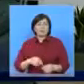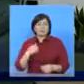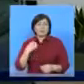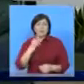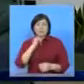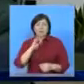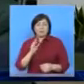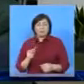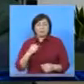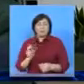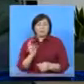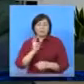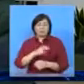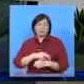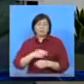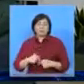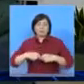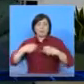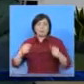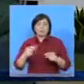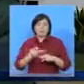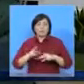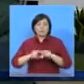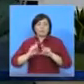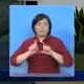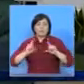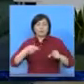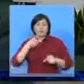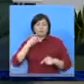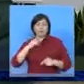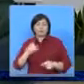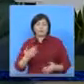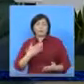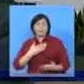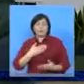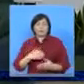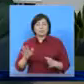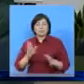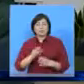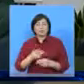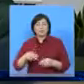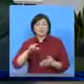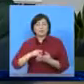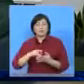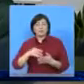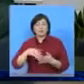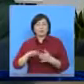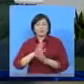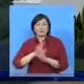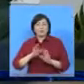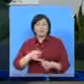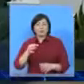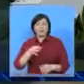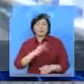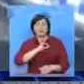выезжать за просторы поселка. Открытие подобных центров очень удобно для нас. Не нужно никуда ехать, чтобы воспользоваться